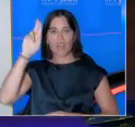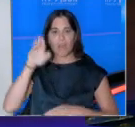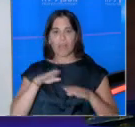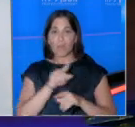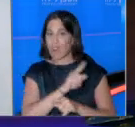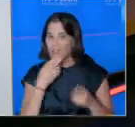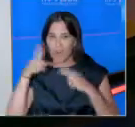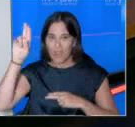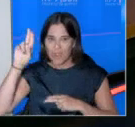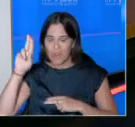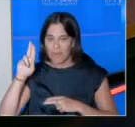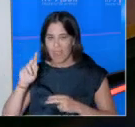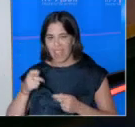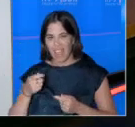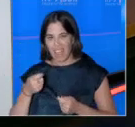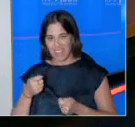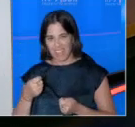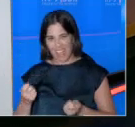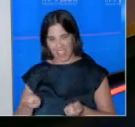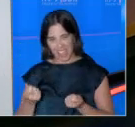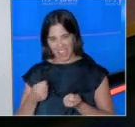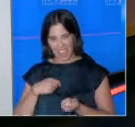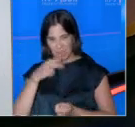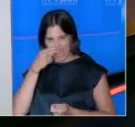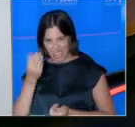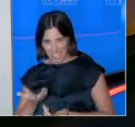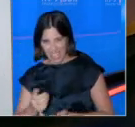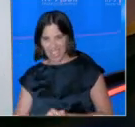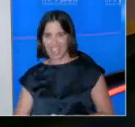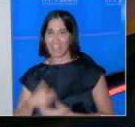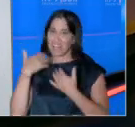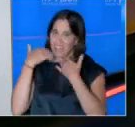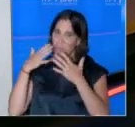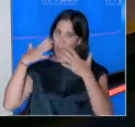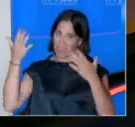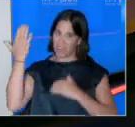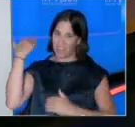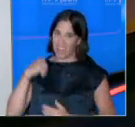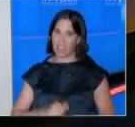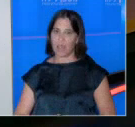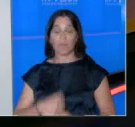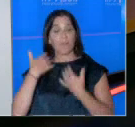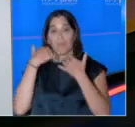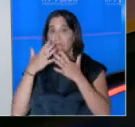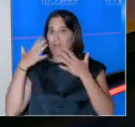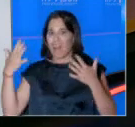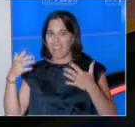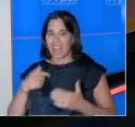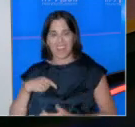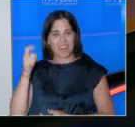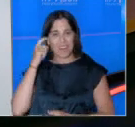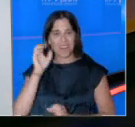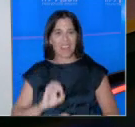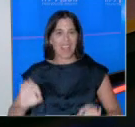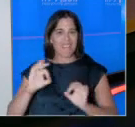הושבעה. התרגיל המסריח. התרגיל המסריח. כן, כן. אז אנחנו סיפור, אומרים... סיפור גדול זה היה. הסיפור ענק, אני לא חושבת שמישהו